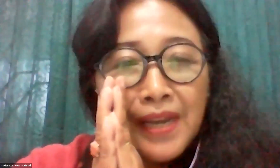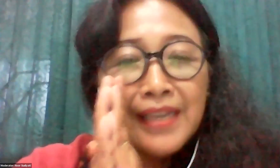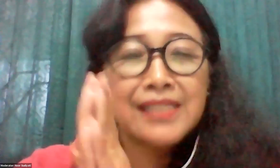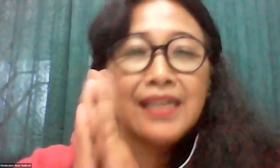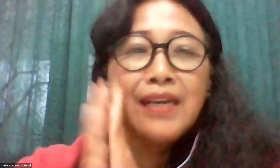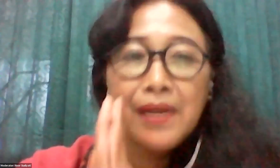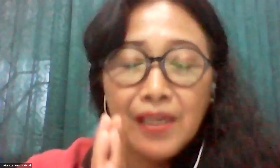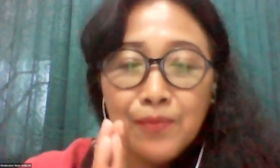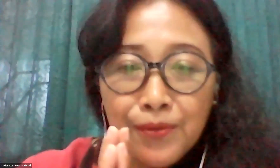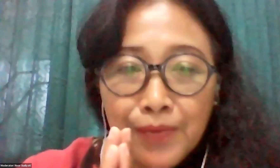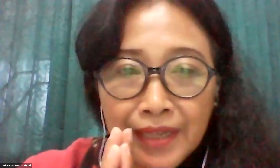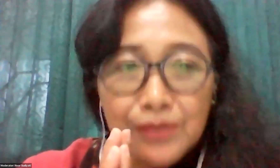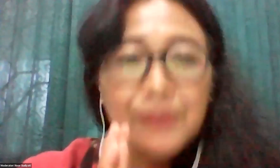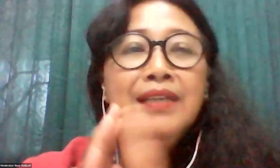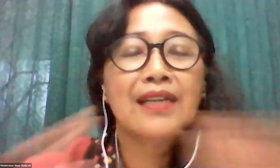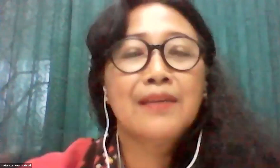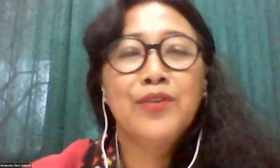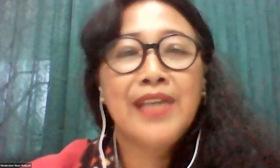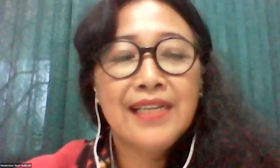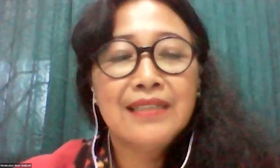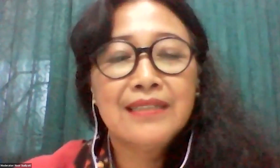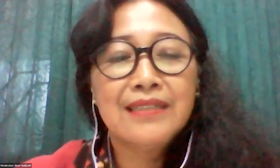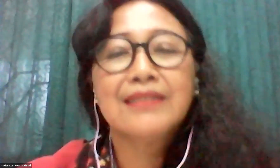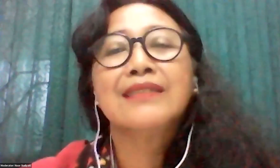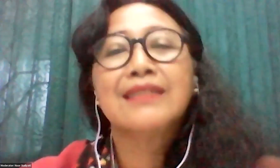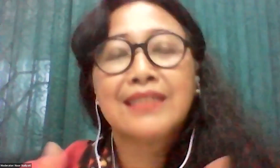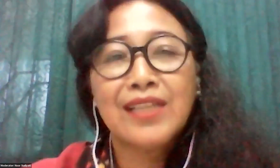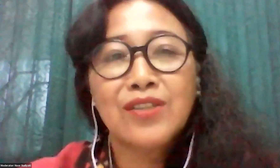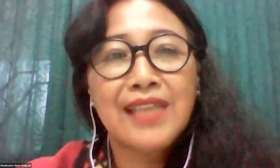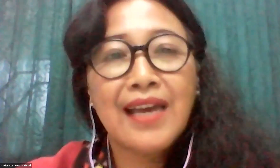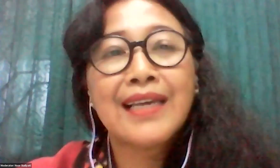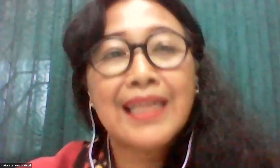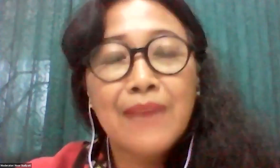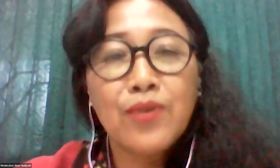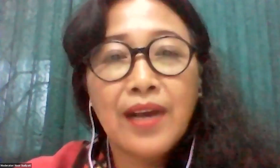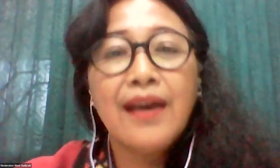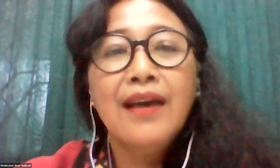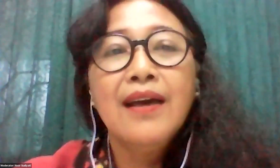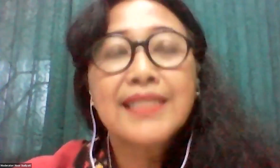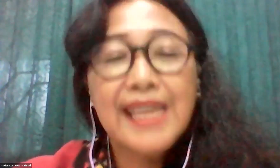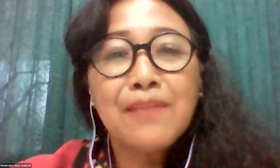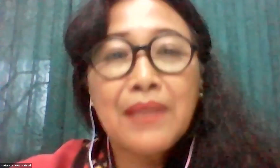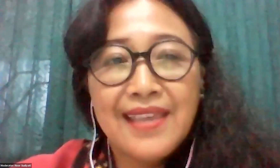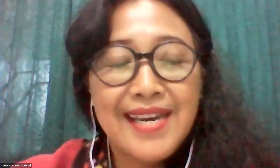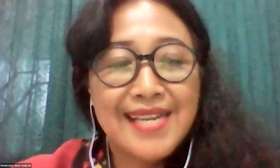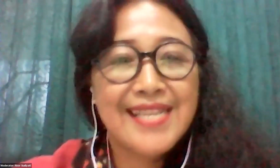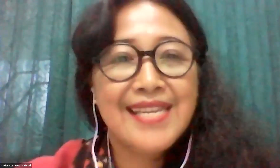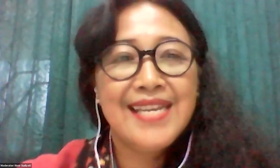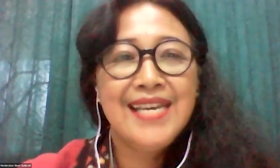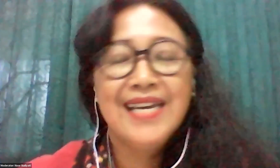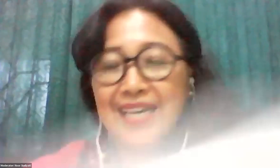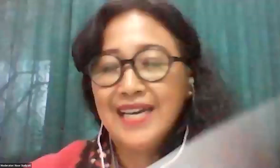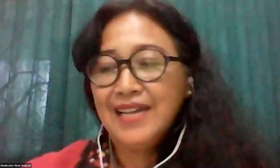Ibu Prof. Sriadiningsih, kepada Ibu Wengastu, dan kemudian selanjutnya kita buka sesi pertanyaan.